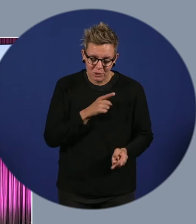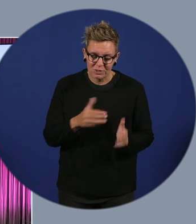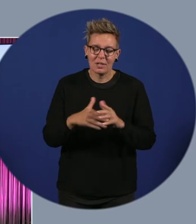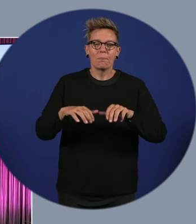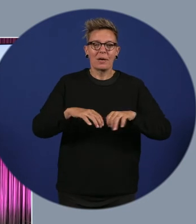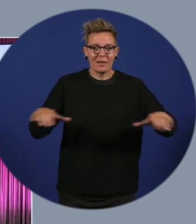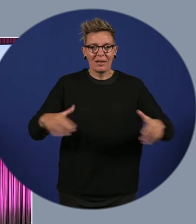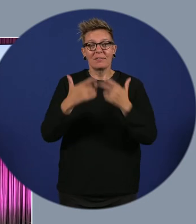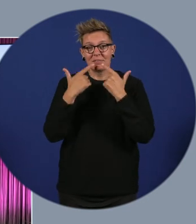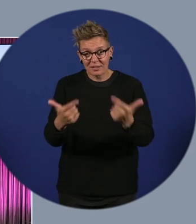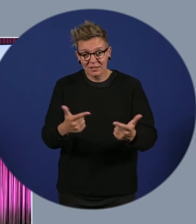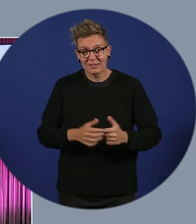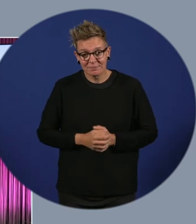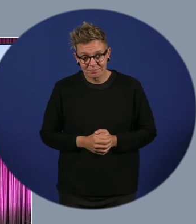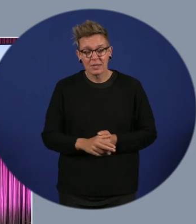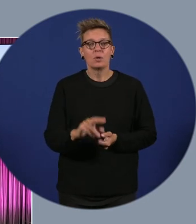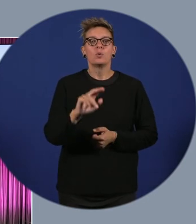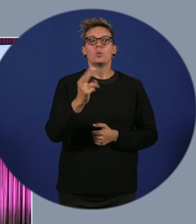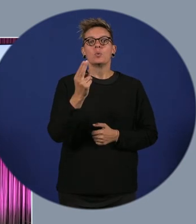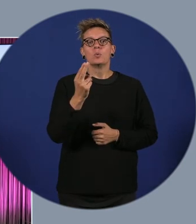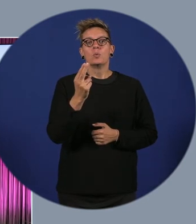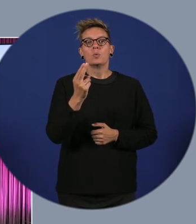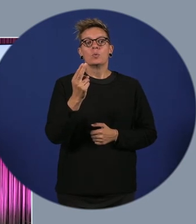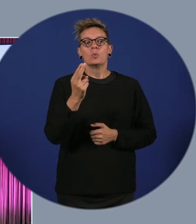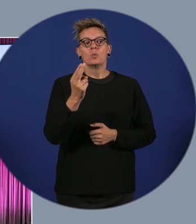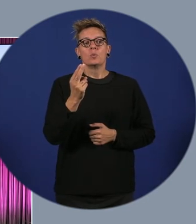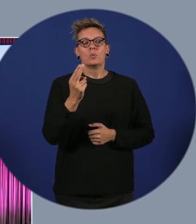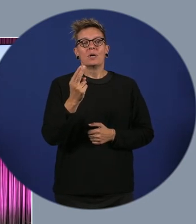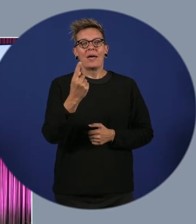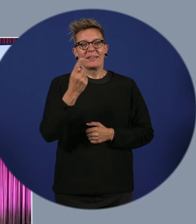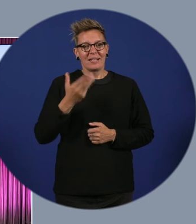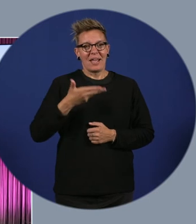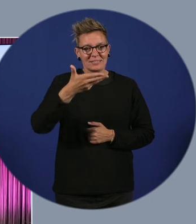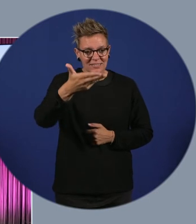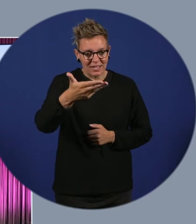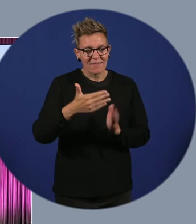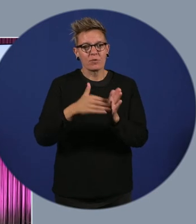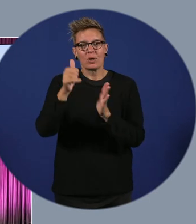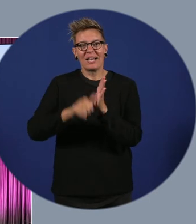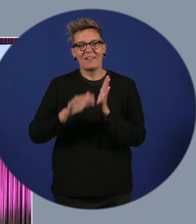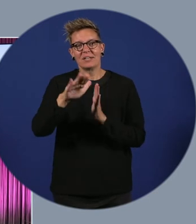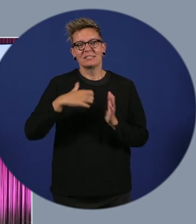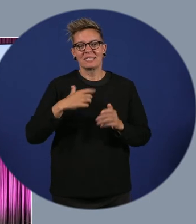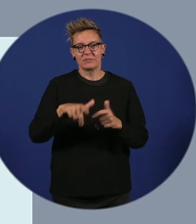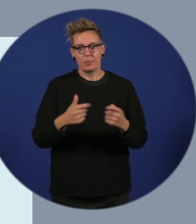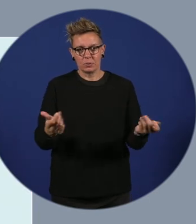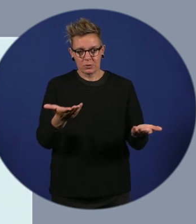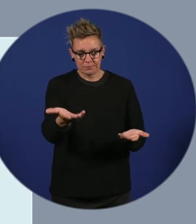panelen. För nu ska vi då ha ännu en hälsning, fast den här gången från Elevernas Riksförbund.